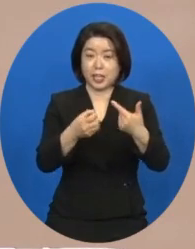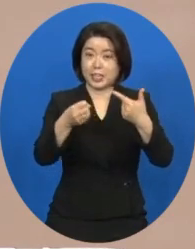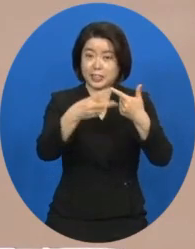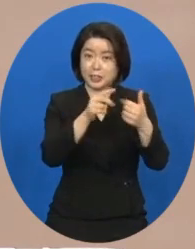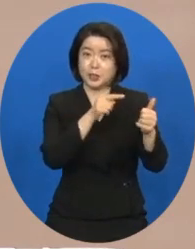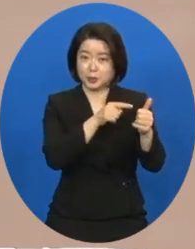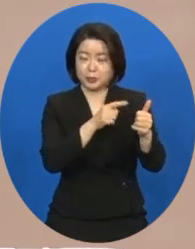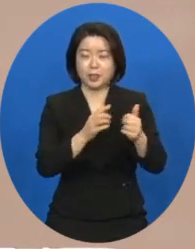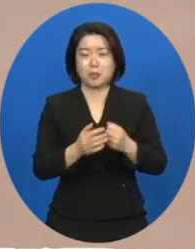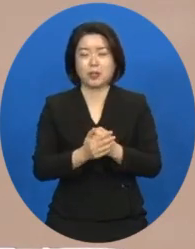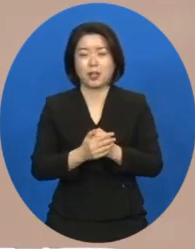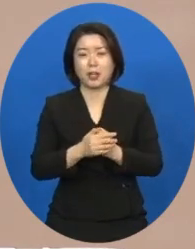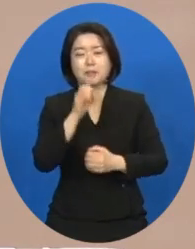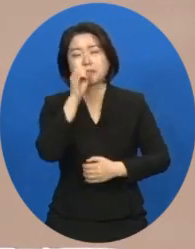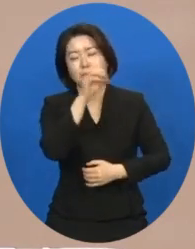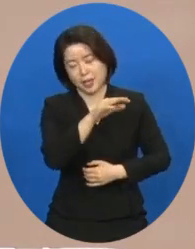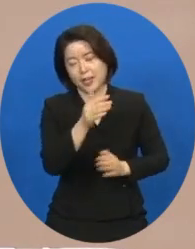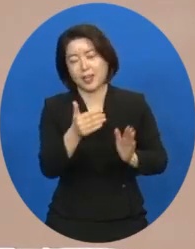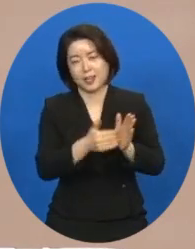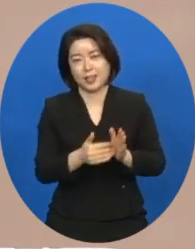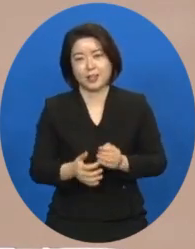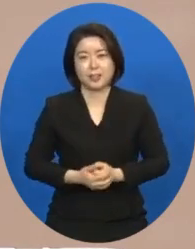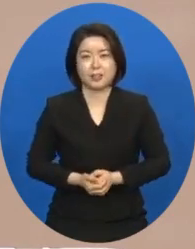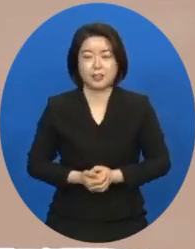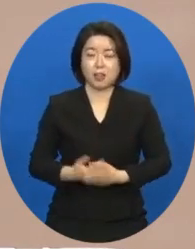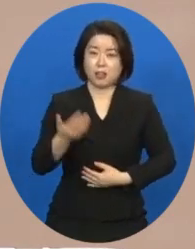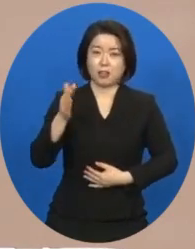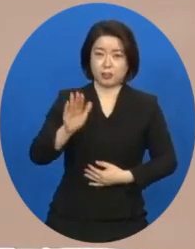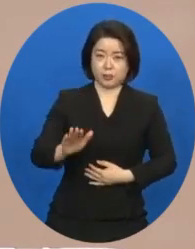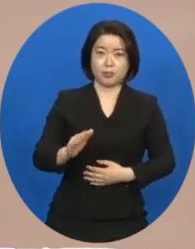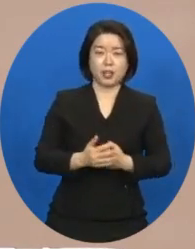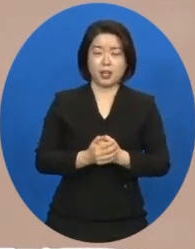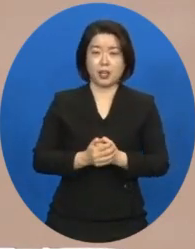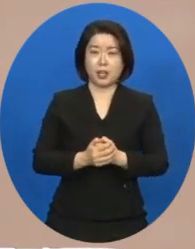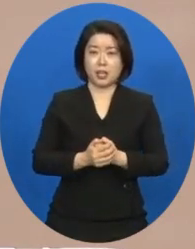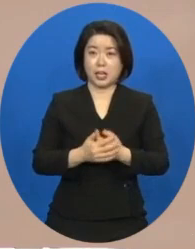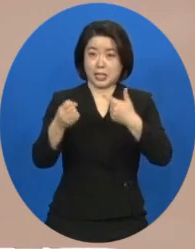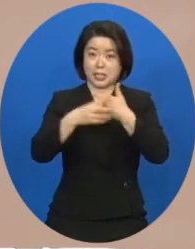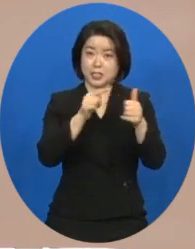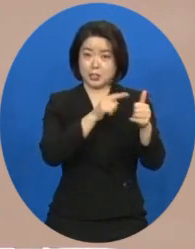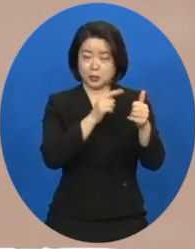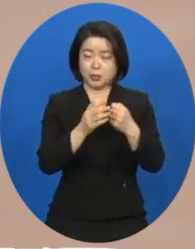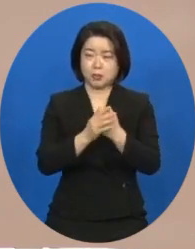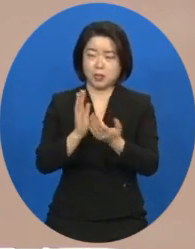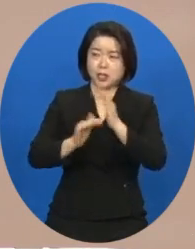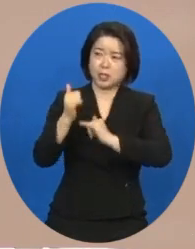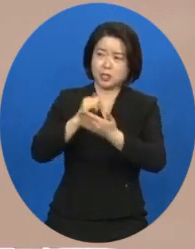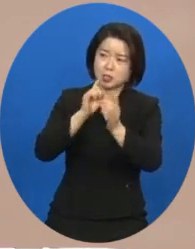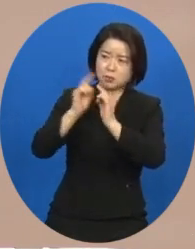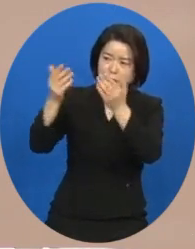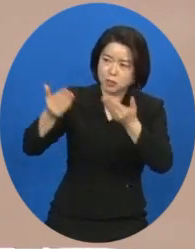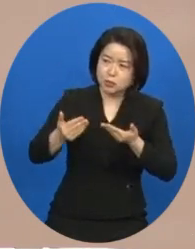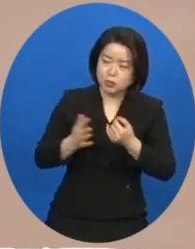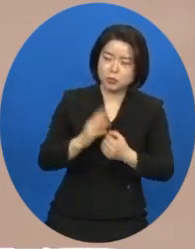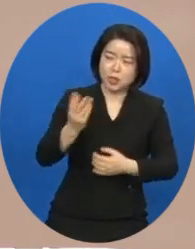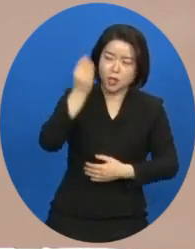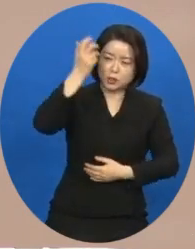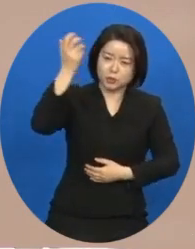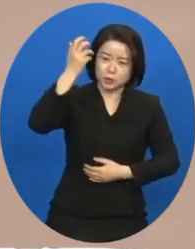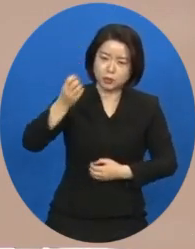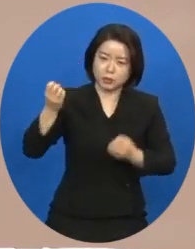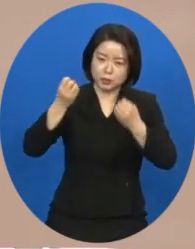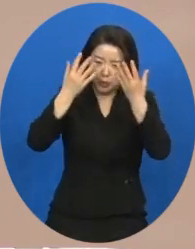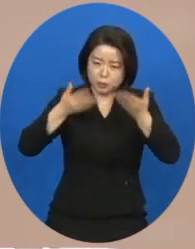니고데모에게 말씀한 겁니다. 그런데 니고데모는 예수님께서 하신 이 성령으로 거듭나야